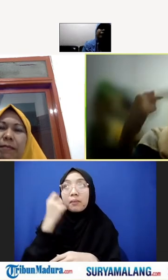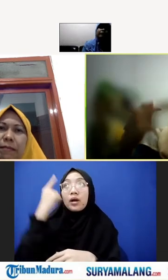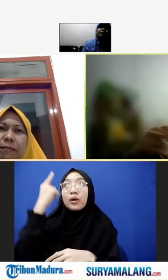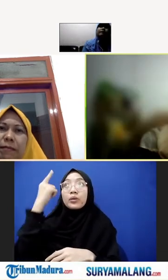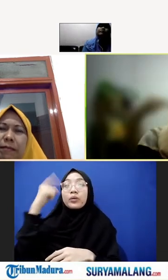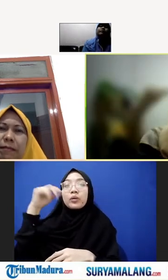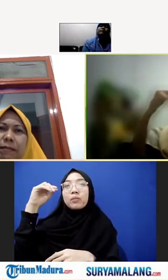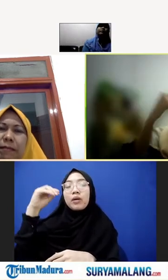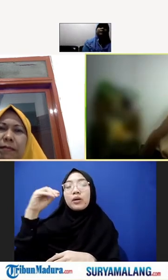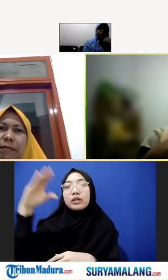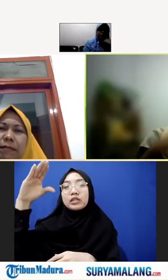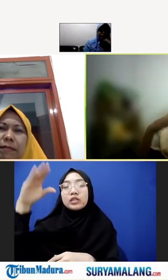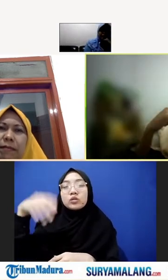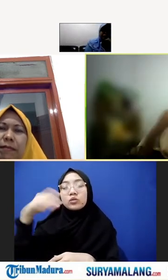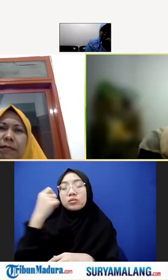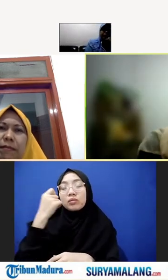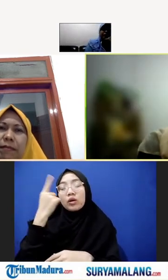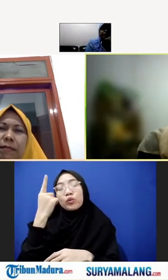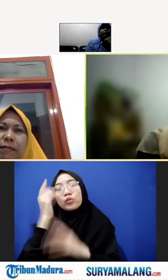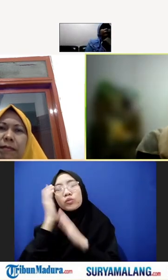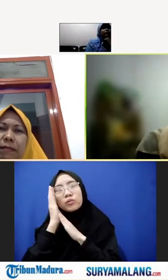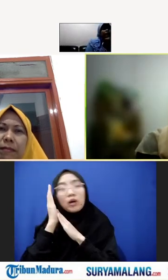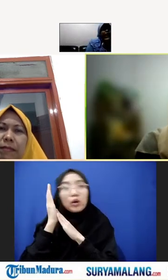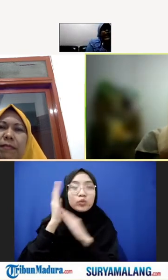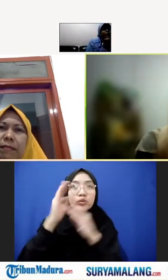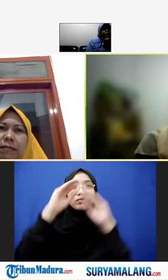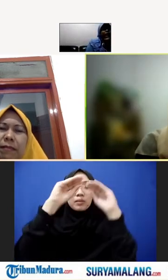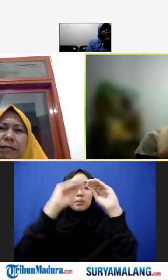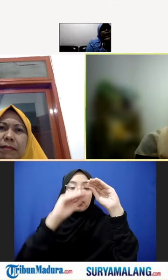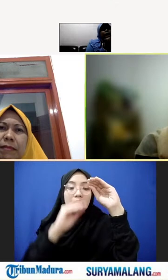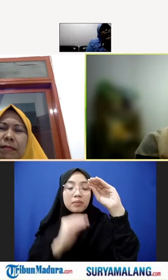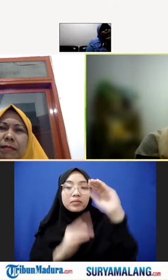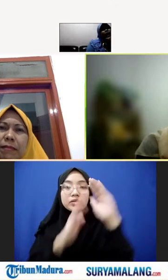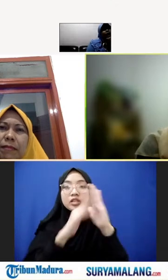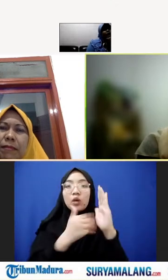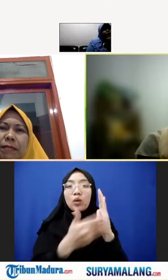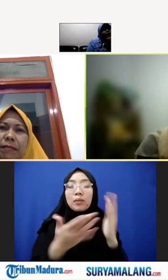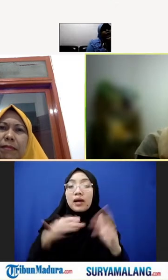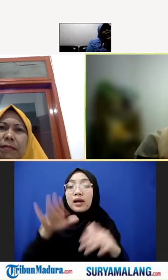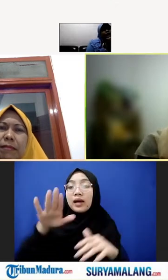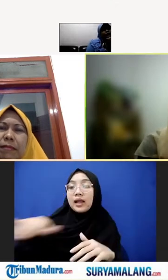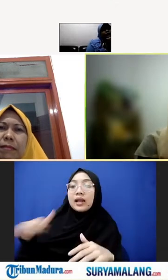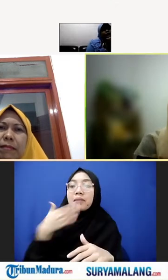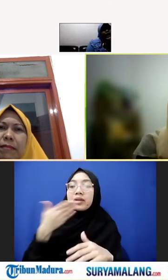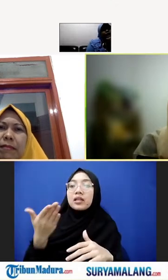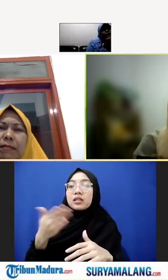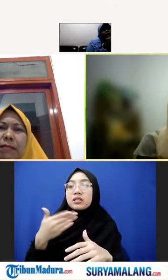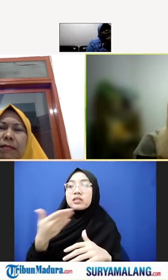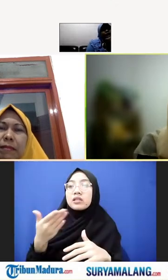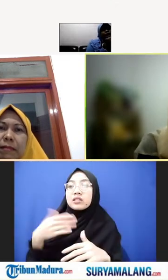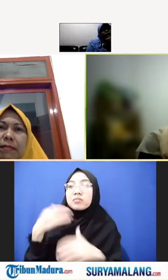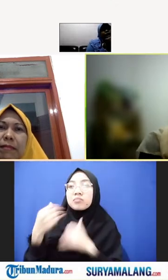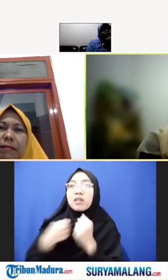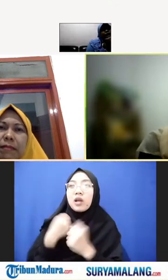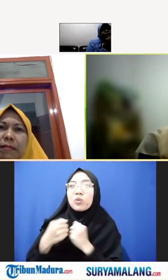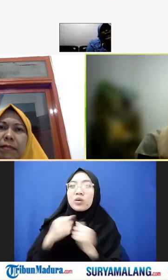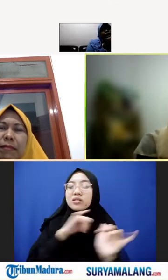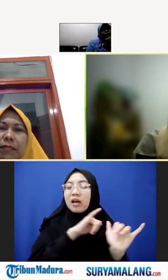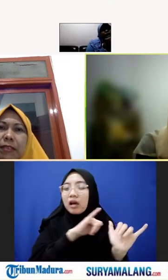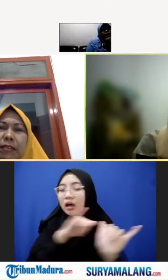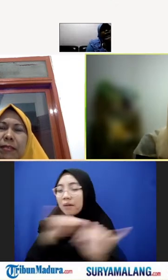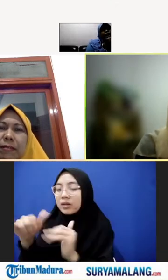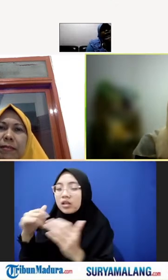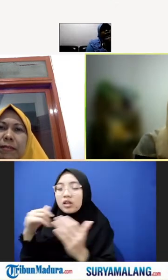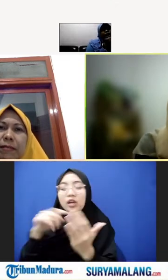lalu apa, lalu apa, lalu apa. Kenapa anak biasanya hanya ngerjain hal itu-itu saja, kayak handphone